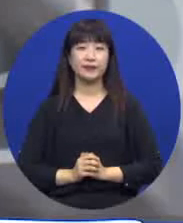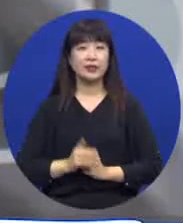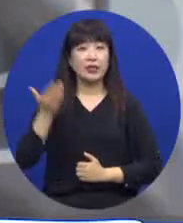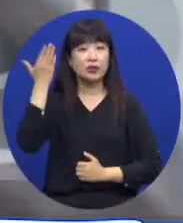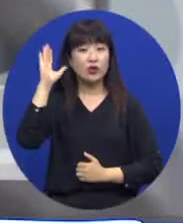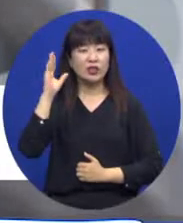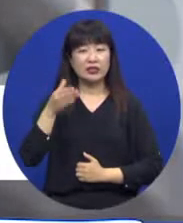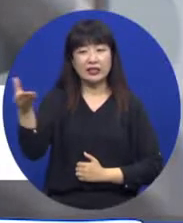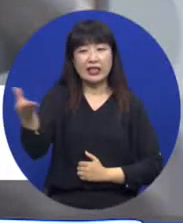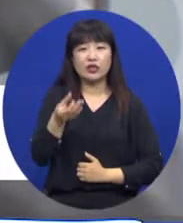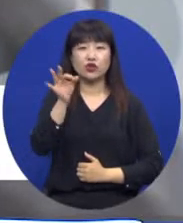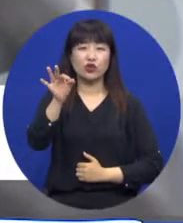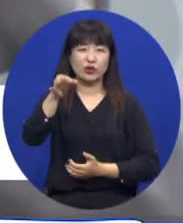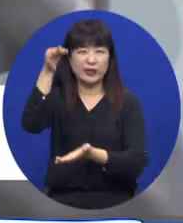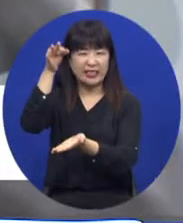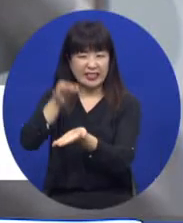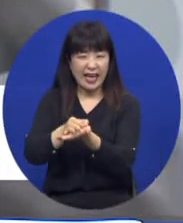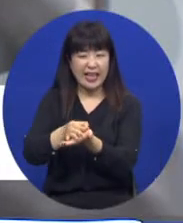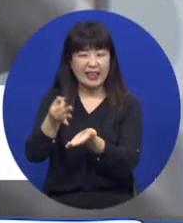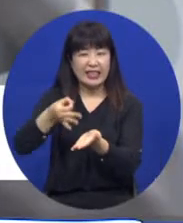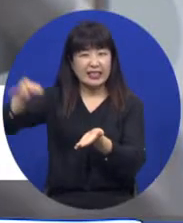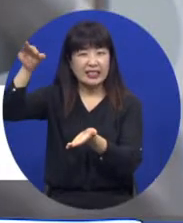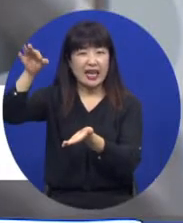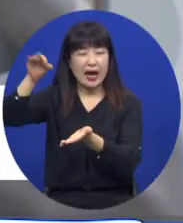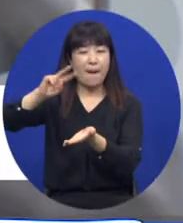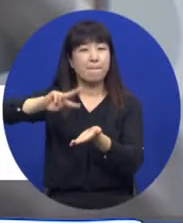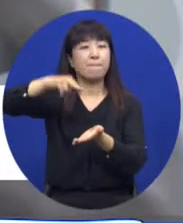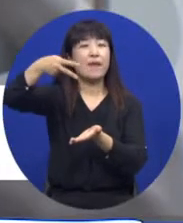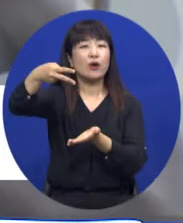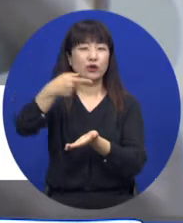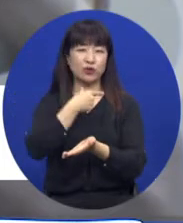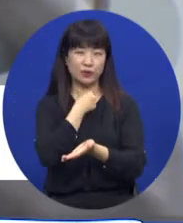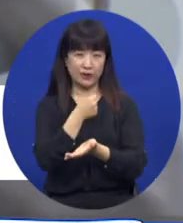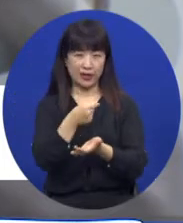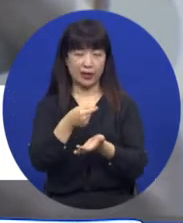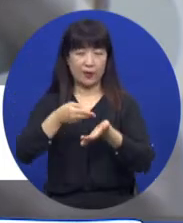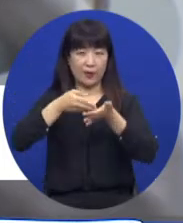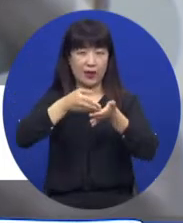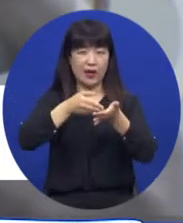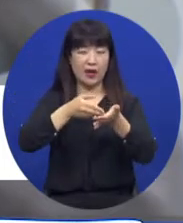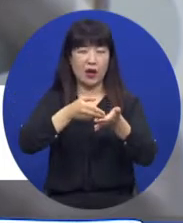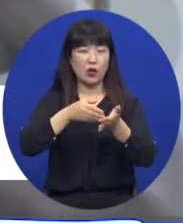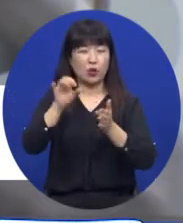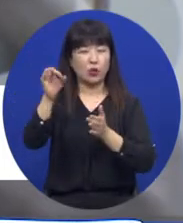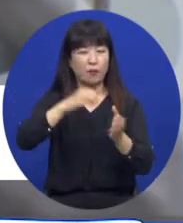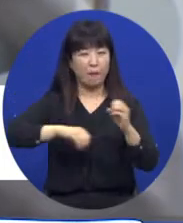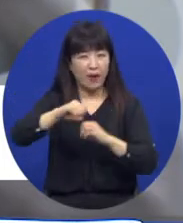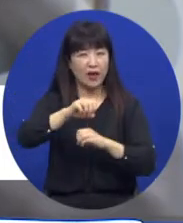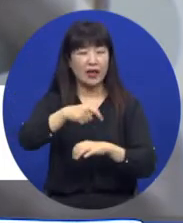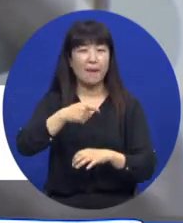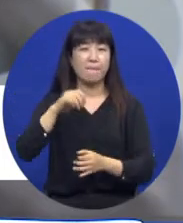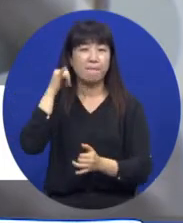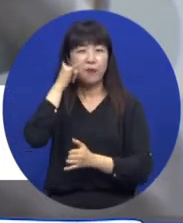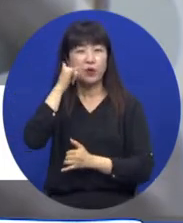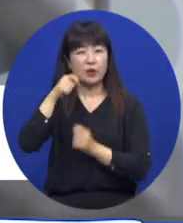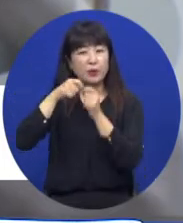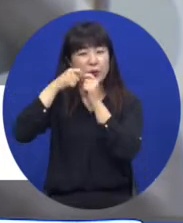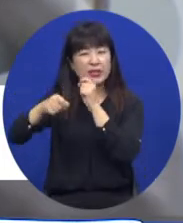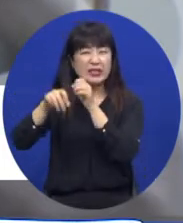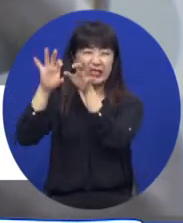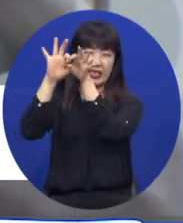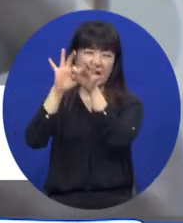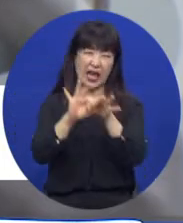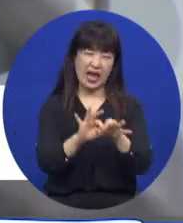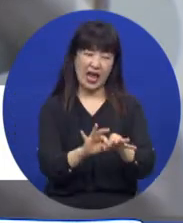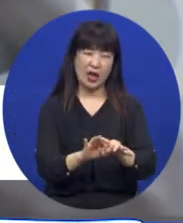최근 대출금을 저금리로 갈아타게 해준다며 접근해 돈을 받아 가로채는 보이스피싱 금융사기 가 끊이지